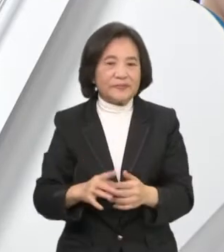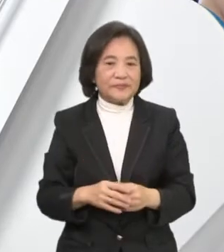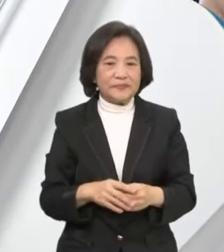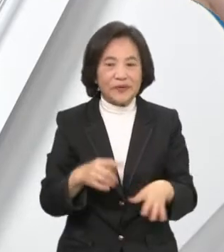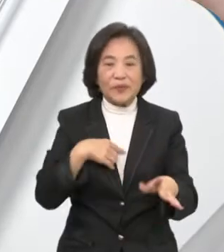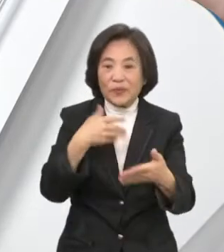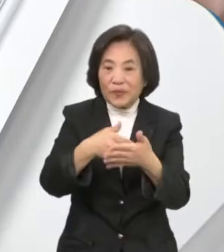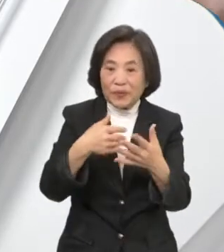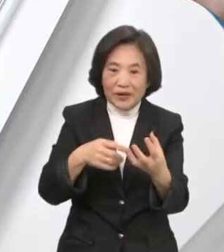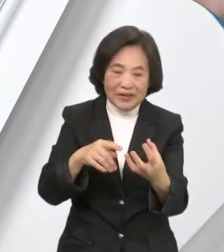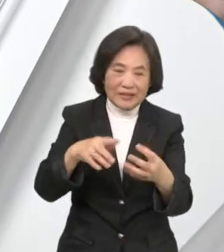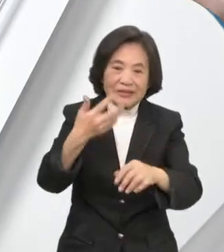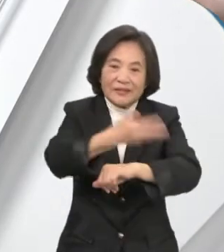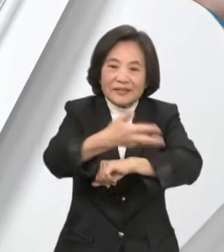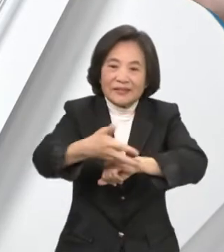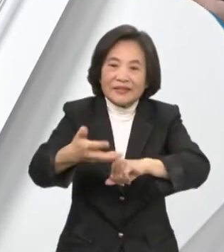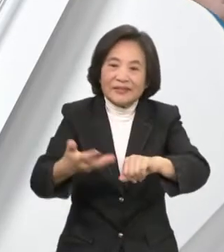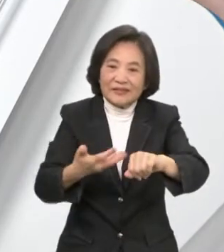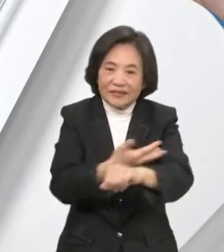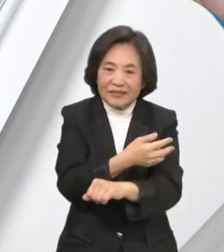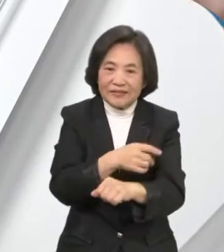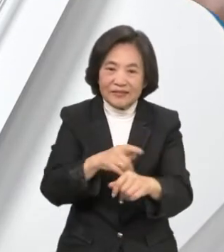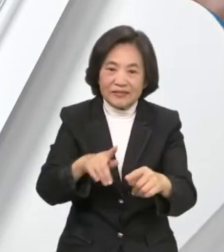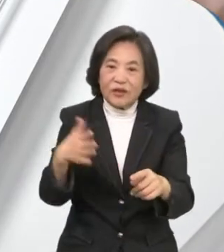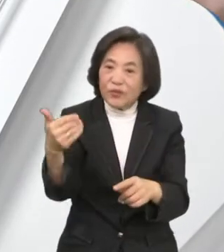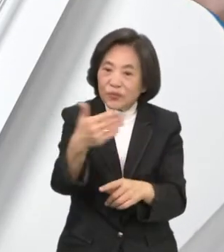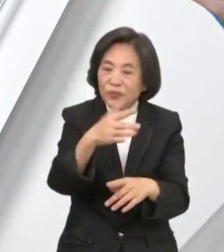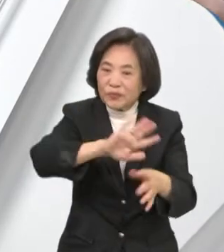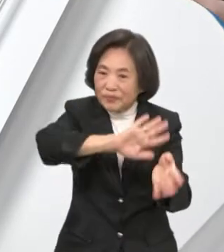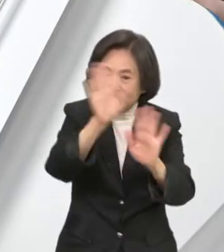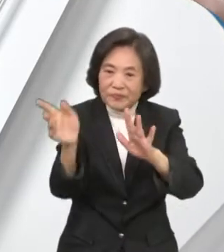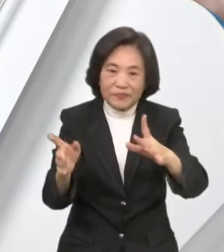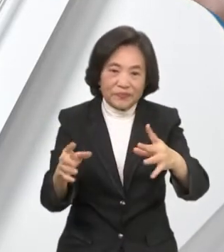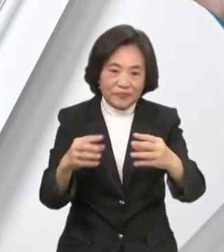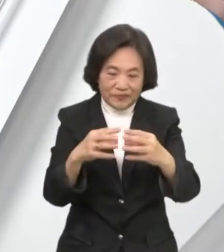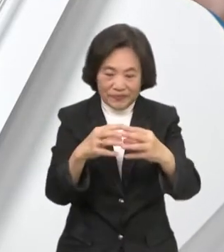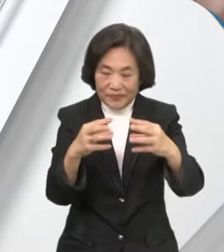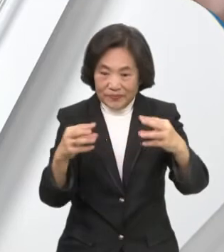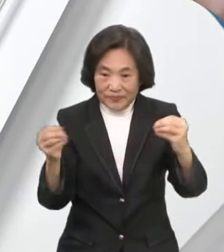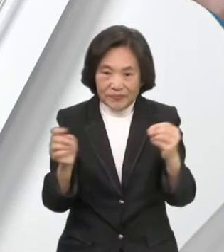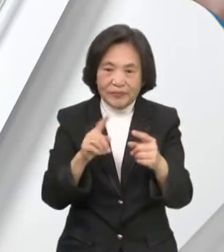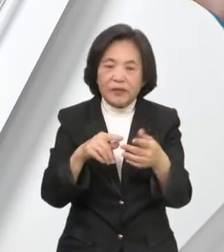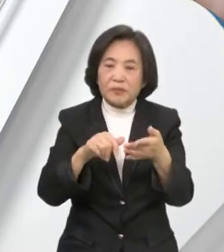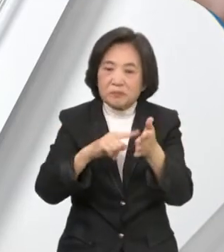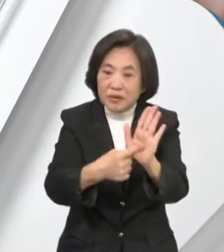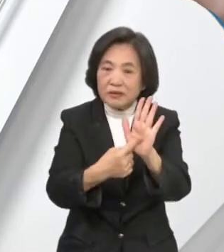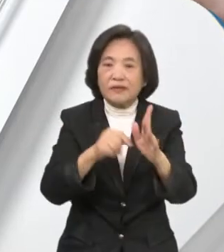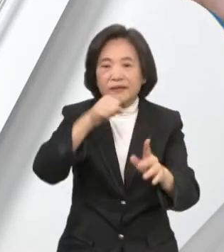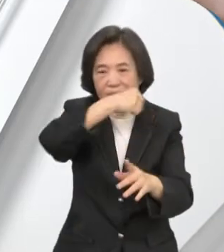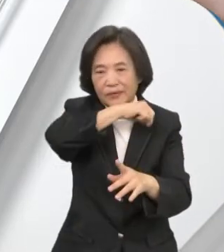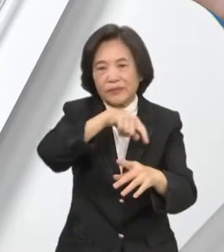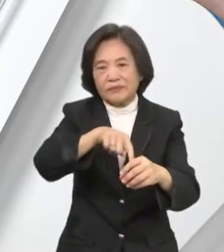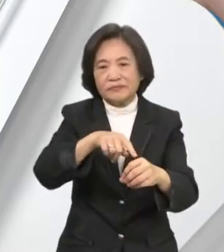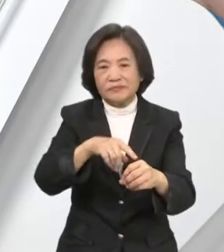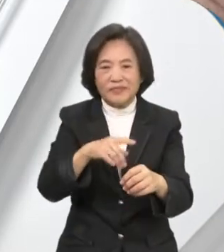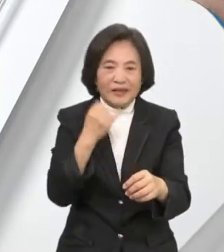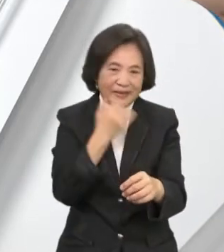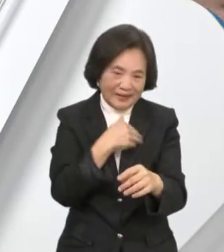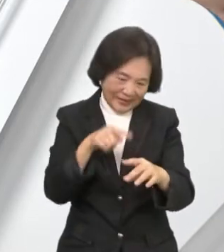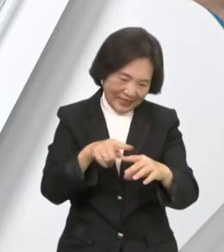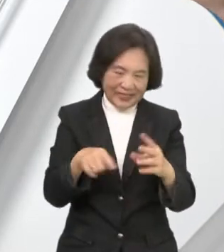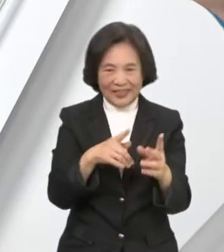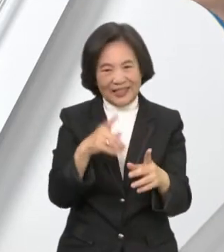是一个岛，然后它是鱼的形状。其实我想要代表的是台湾，但是可能有一点不